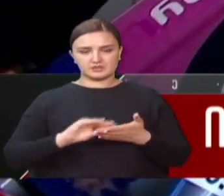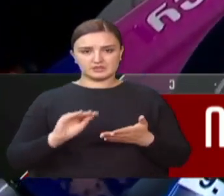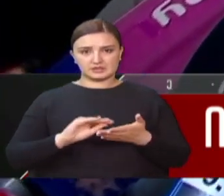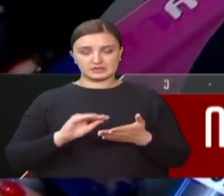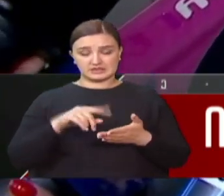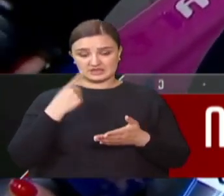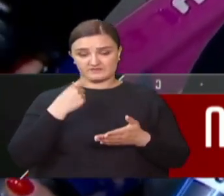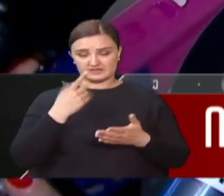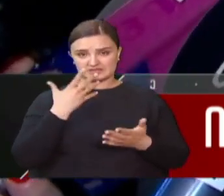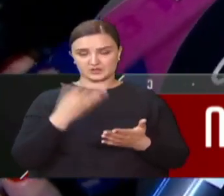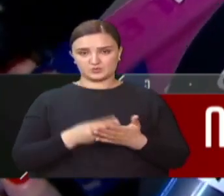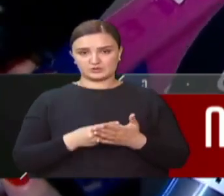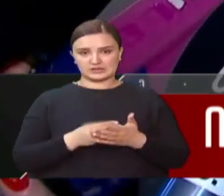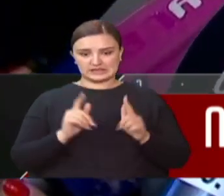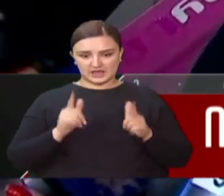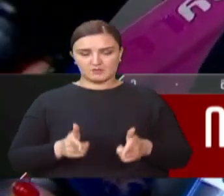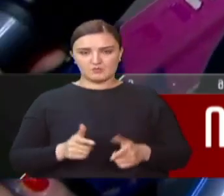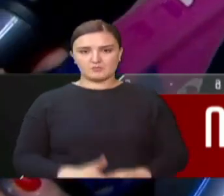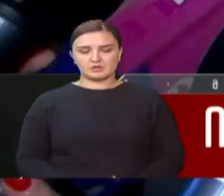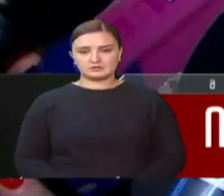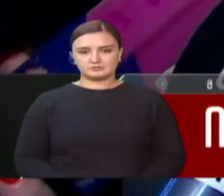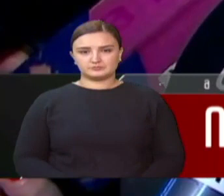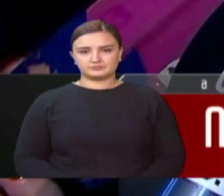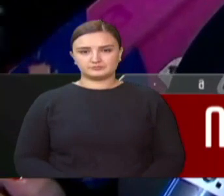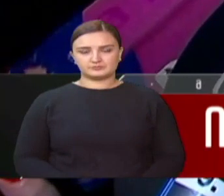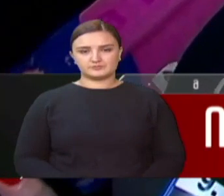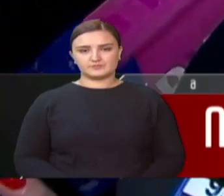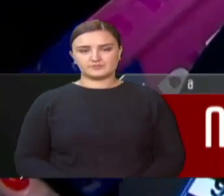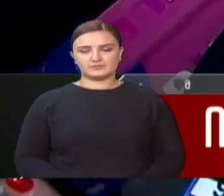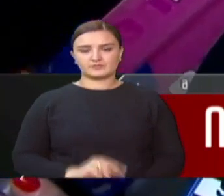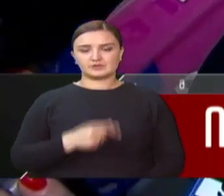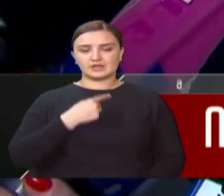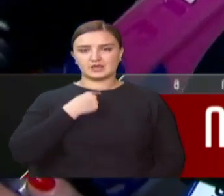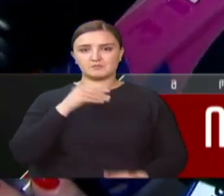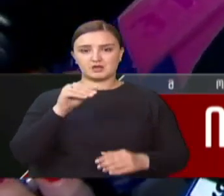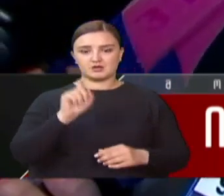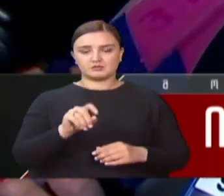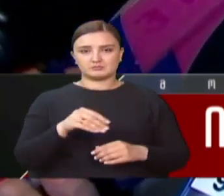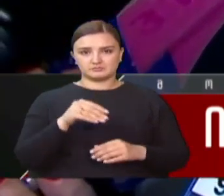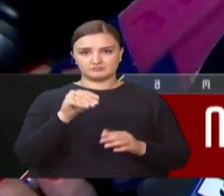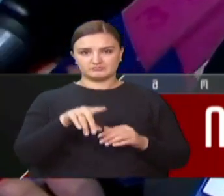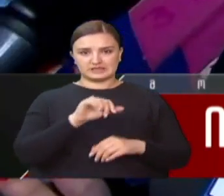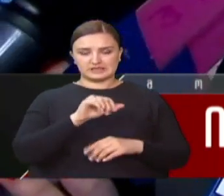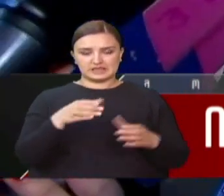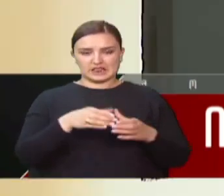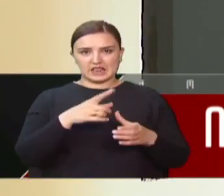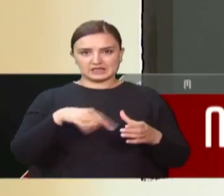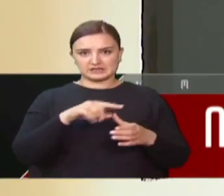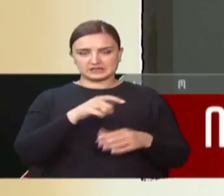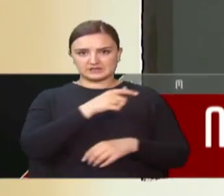დააფიქსირეს საკუთარი თანხმობა და ხმა მისცეს კლანის წევრებს, არის ფუნდამენტური